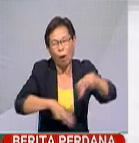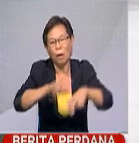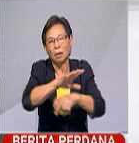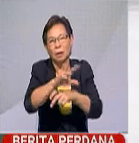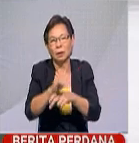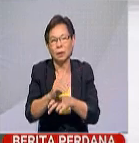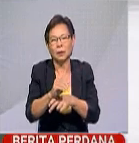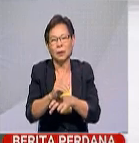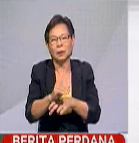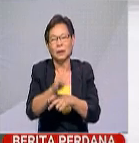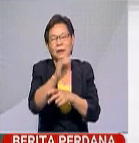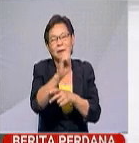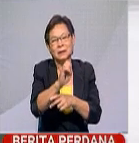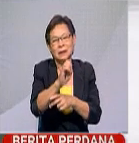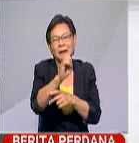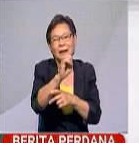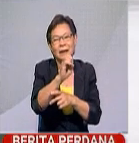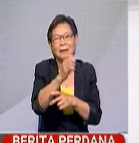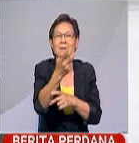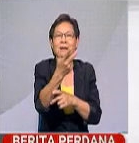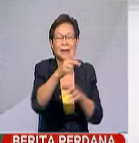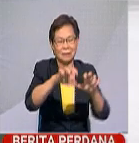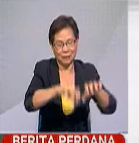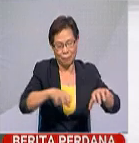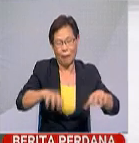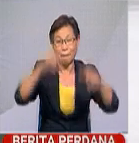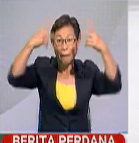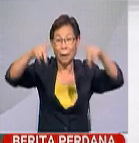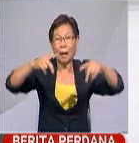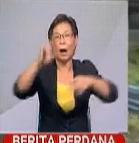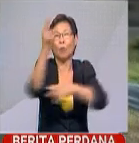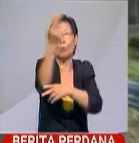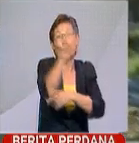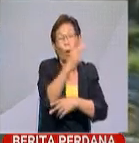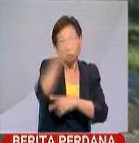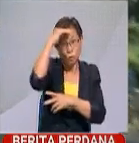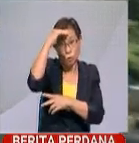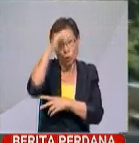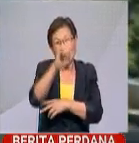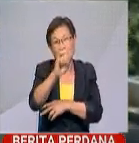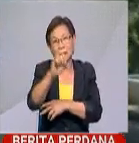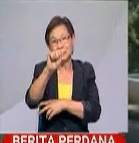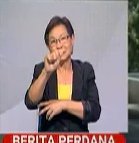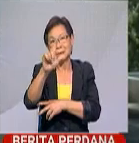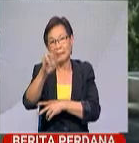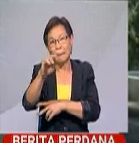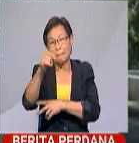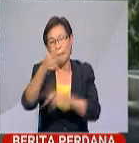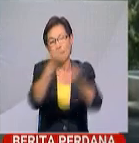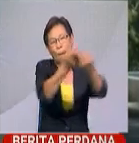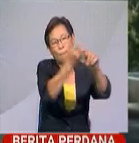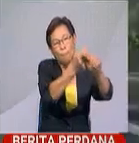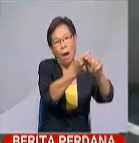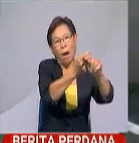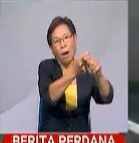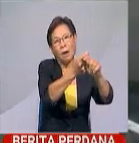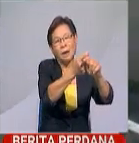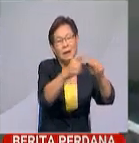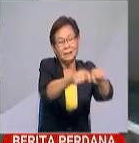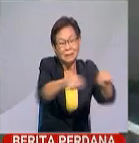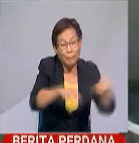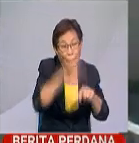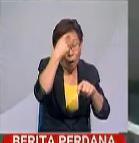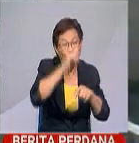Sedili, Seluyut dan Mawai. Pengarah Perkhidmatan Johor Salman Saaban berkata pembinaan sanctuary yang